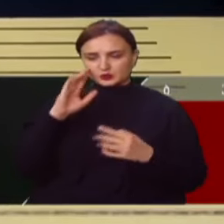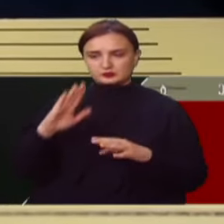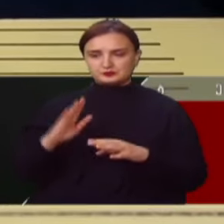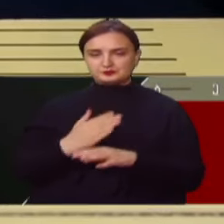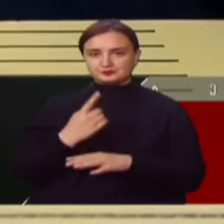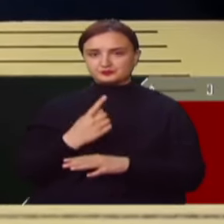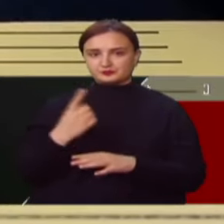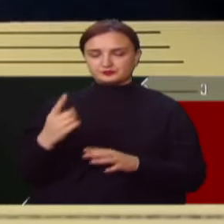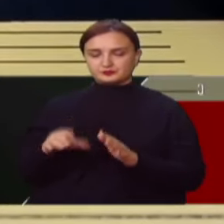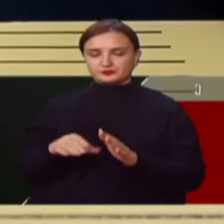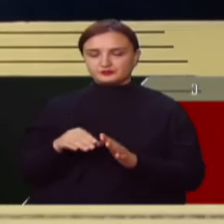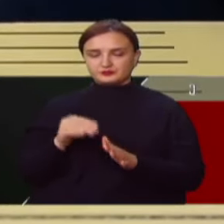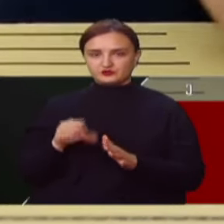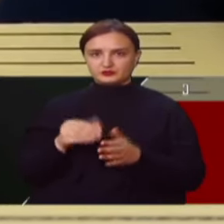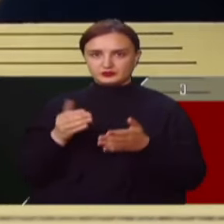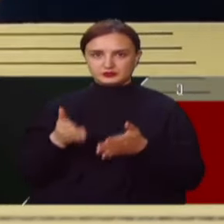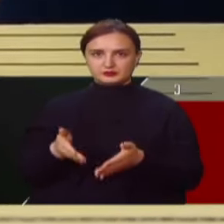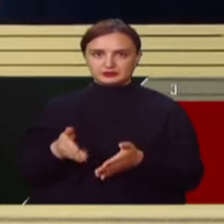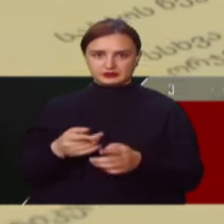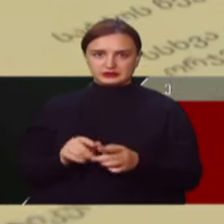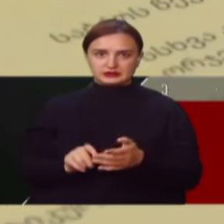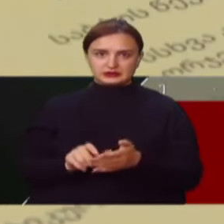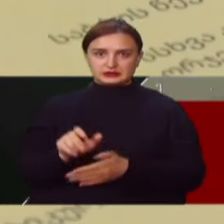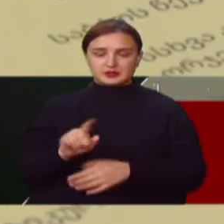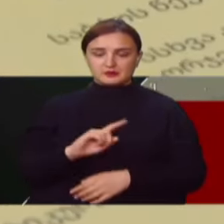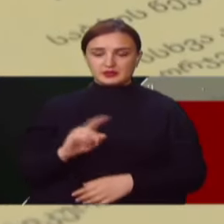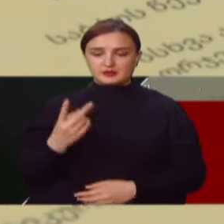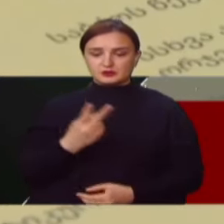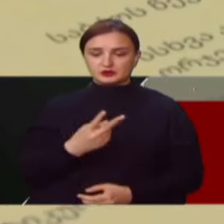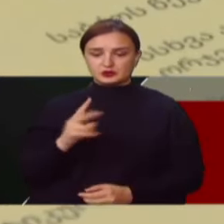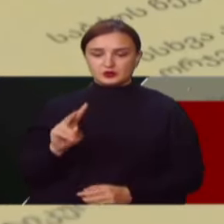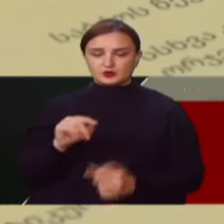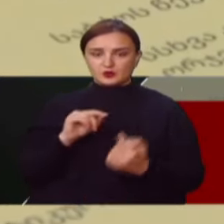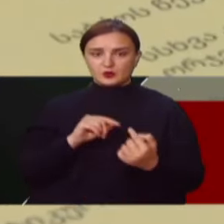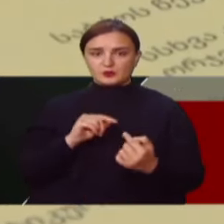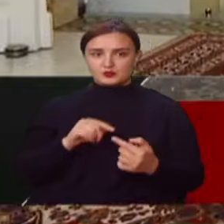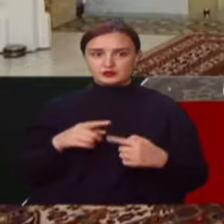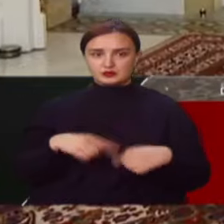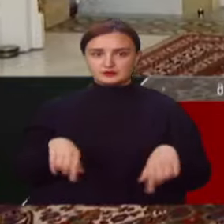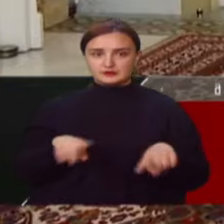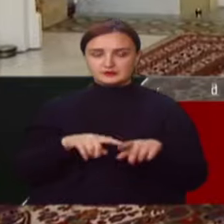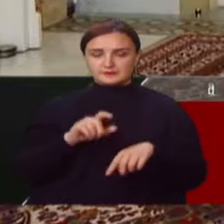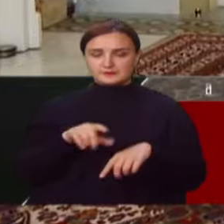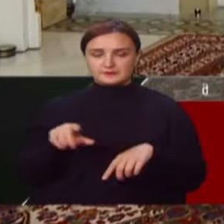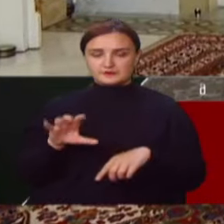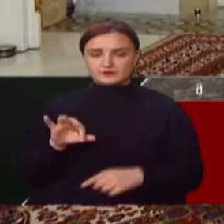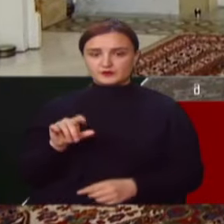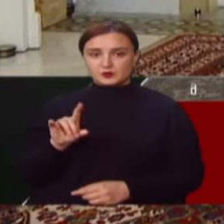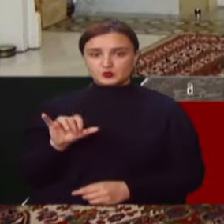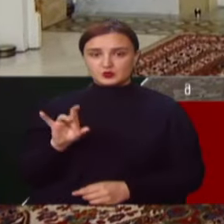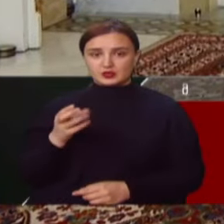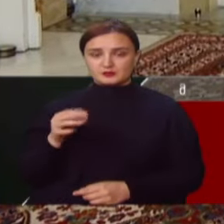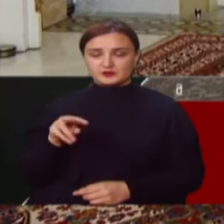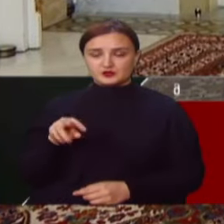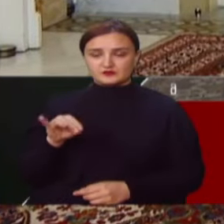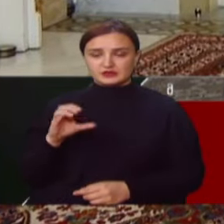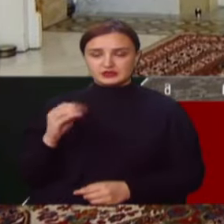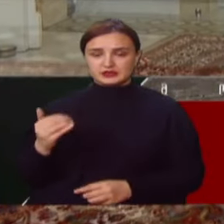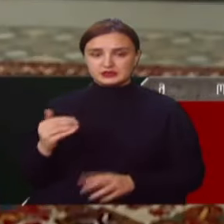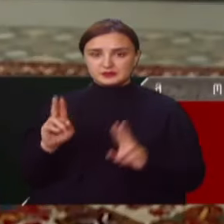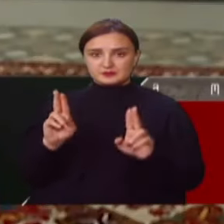ერთადერთ გზად. ამ ეტაპზე არჩევნებს განიხილავს. თუმცა 22 ოპოზიციური სუბიექტი, რომელიც სალომე ზურაბიშვილის ქარტეის